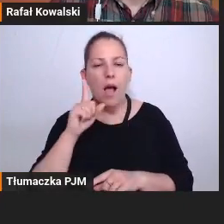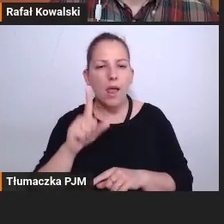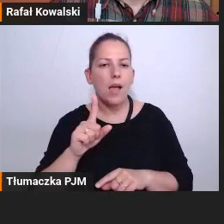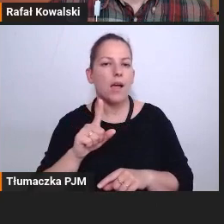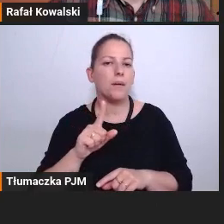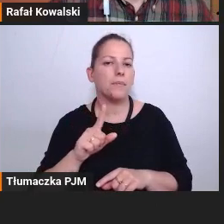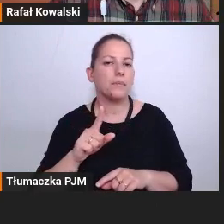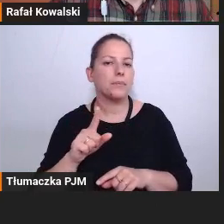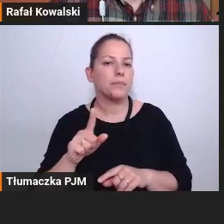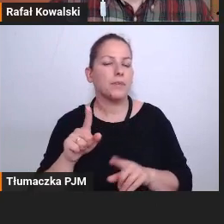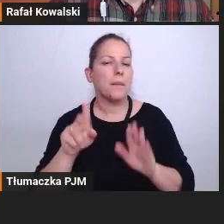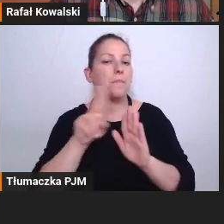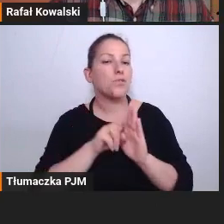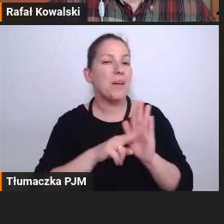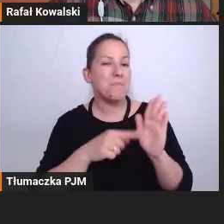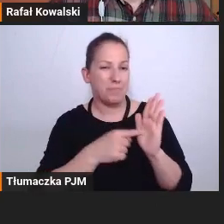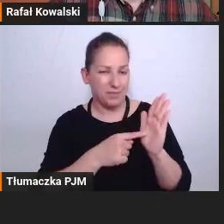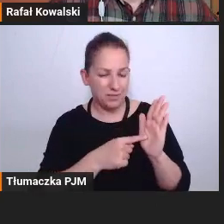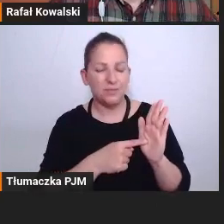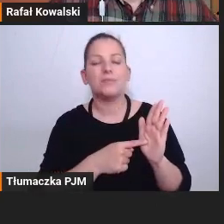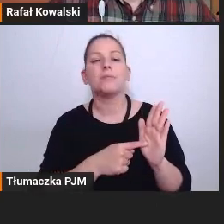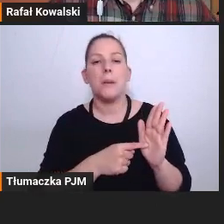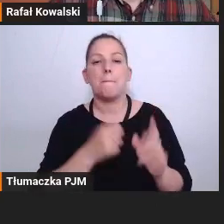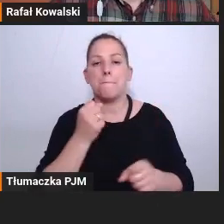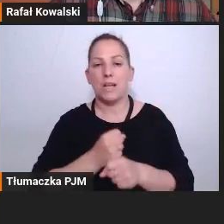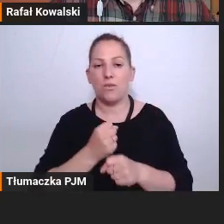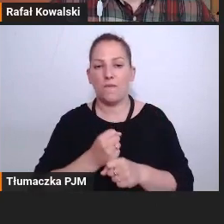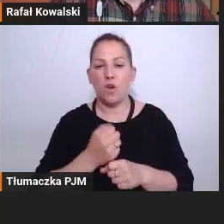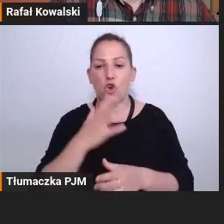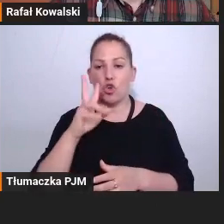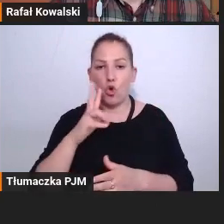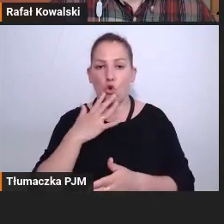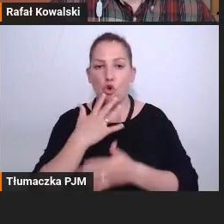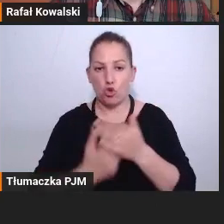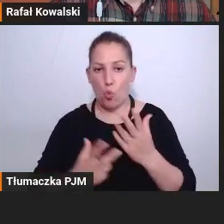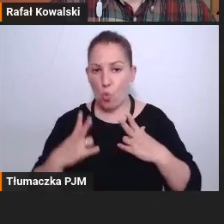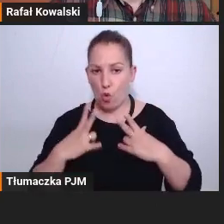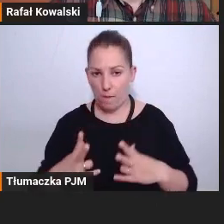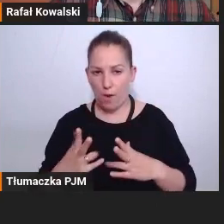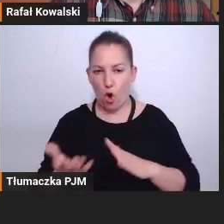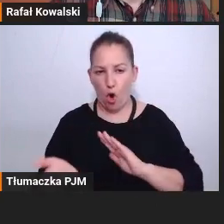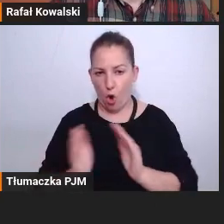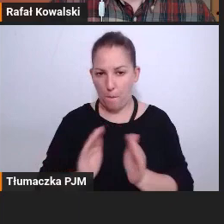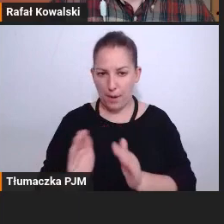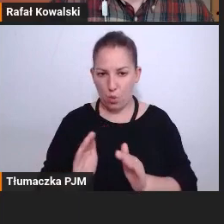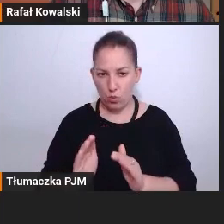też przepis mówi, że pracownik, który korzysta z tego urlopu opiekuńczego,